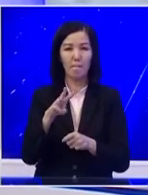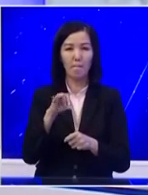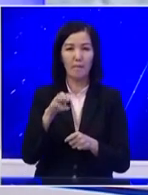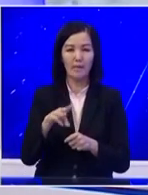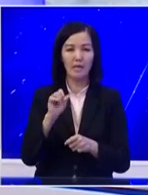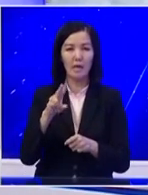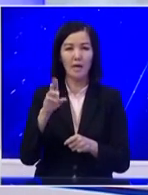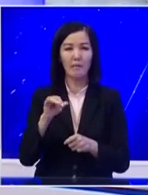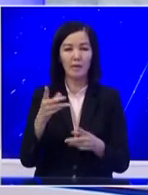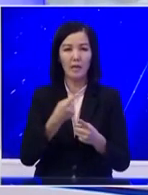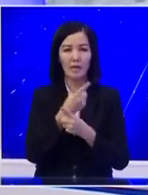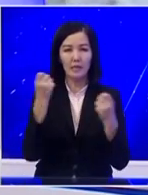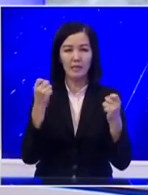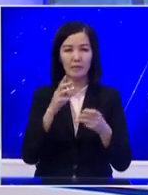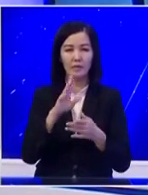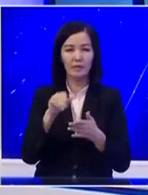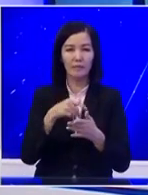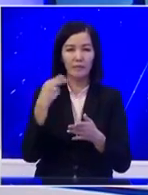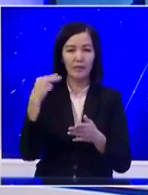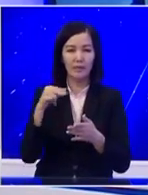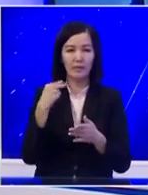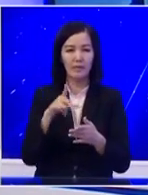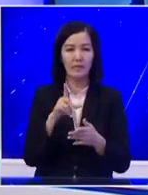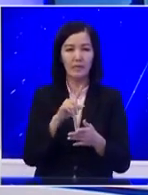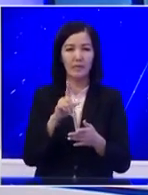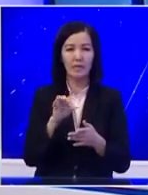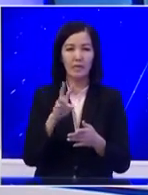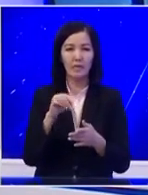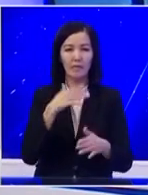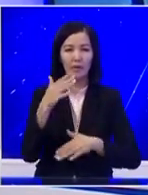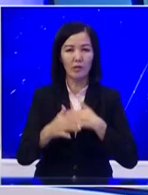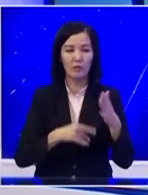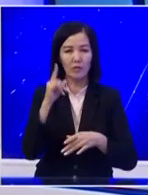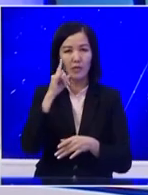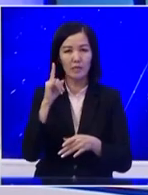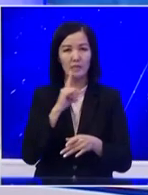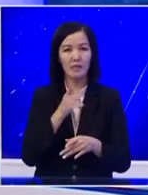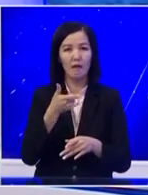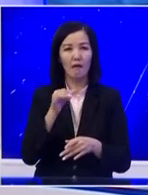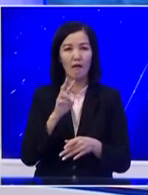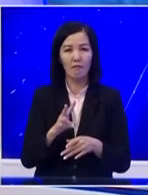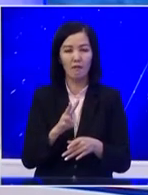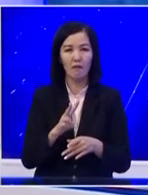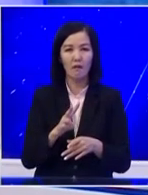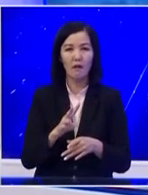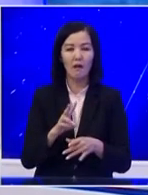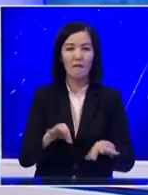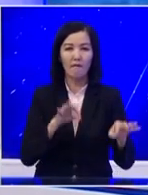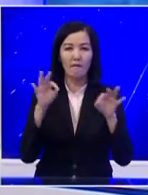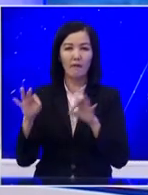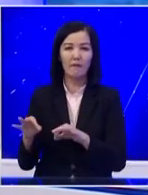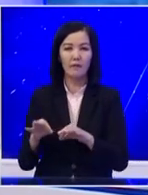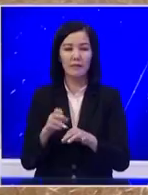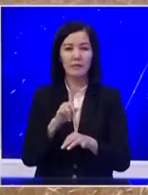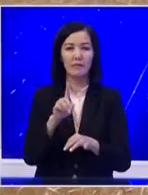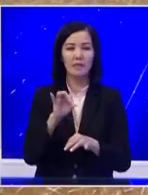этом сообщил президент Союза зерноперерабочиков Казахстана Евгений Ган. В конце марта было решено ввести квотирование вывоза зерна. Но за